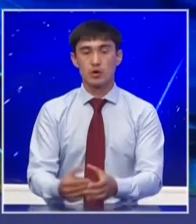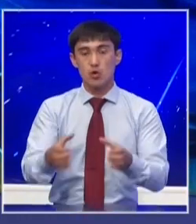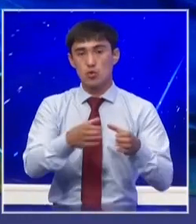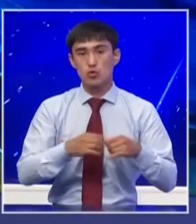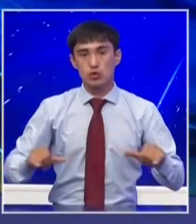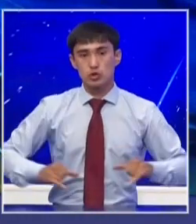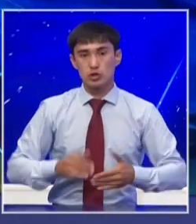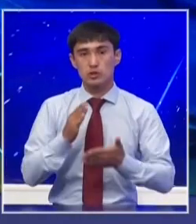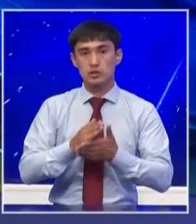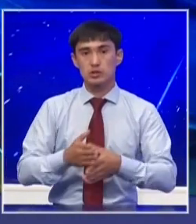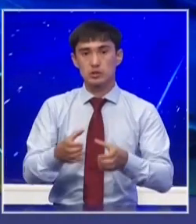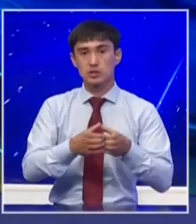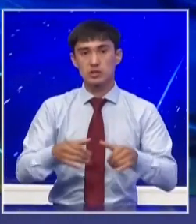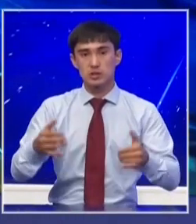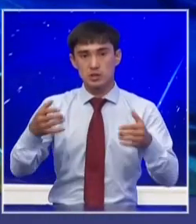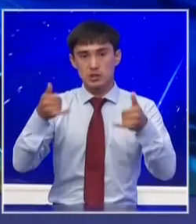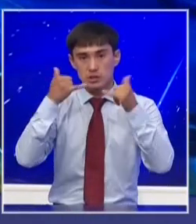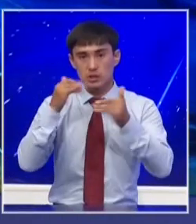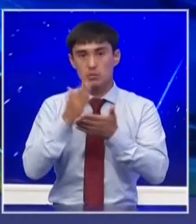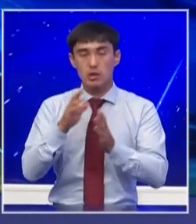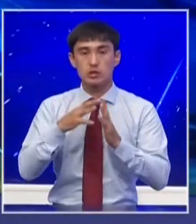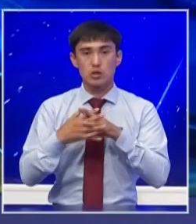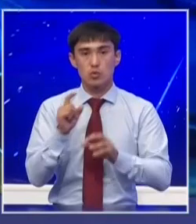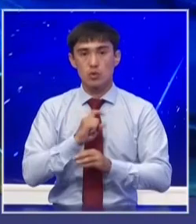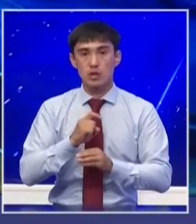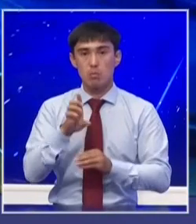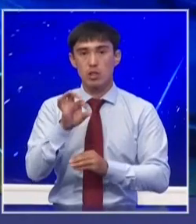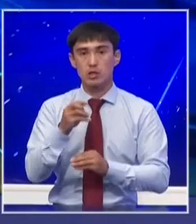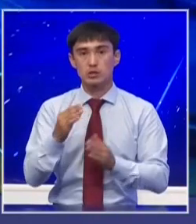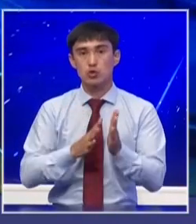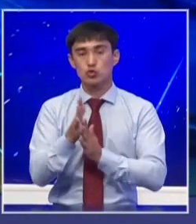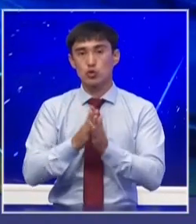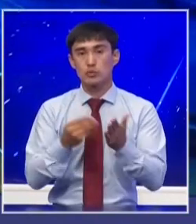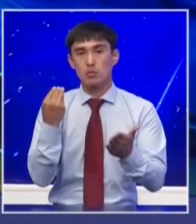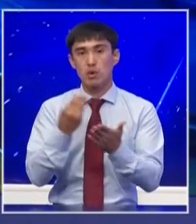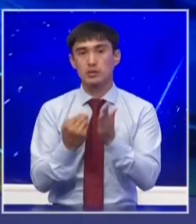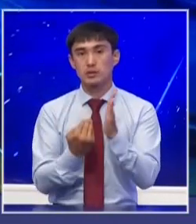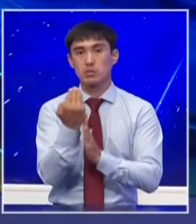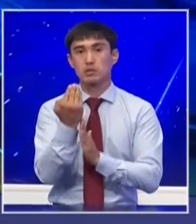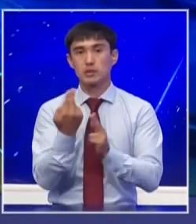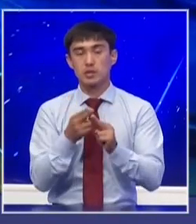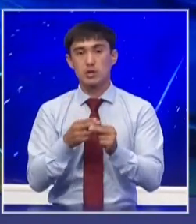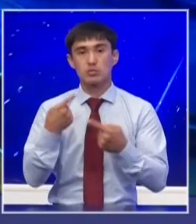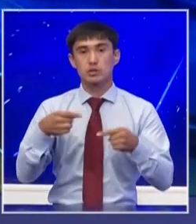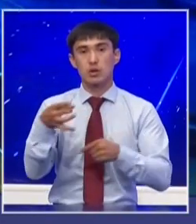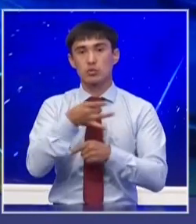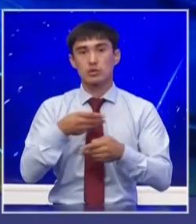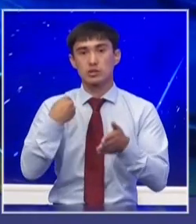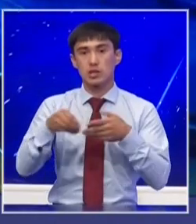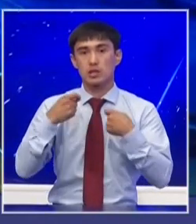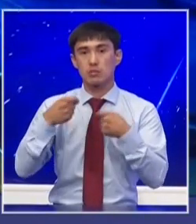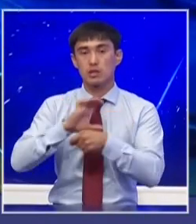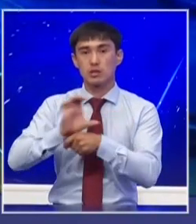Үйір-үйір жылқысы, табын-табын сиыр бар шаруалар Балқашта шөптің бағасы тым қымбаттап кетті. Өзге аудандарға сатылып